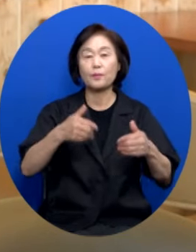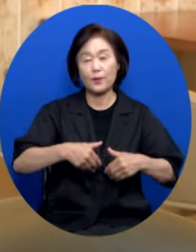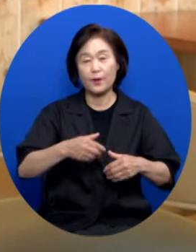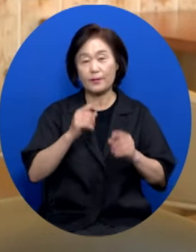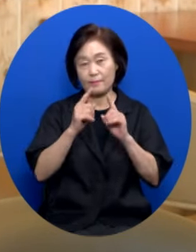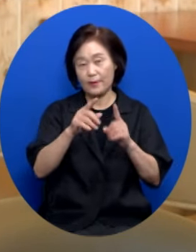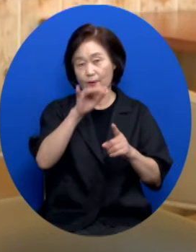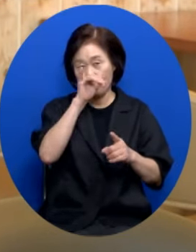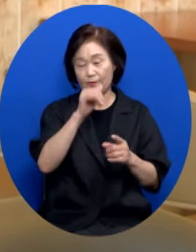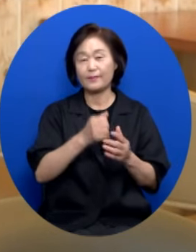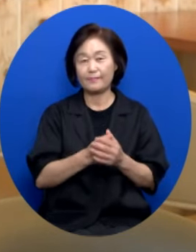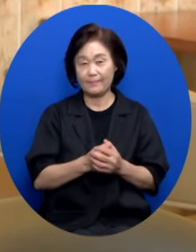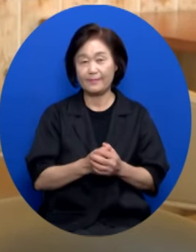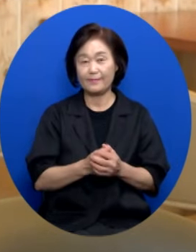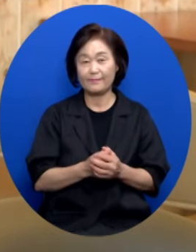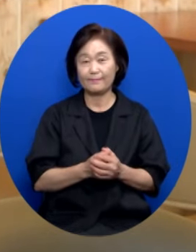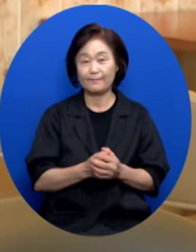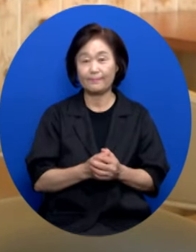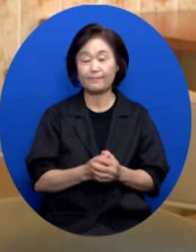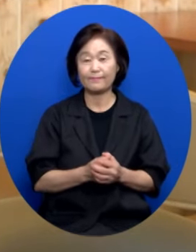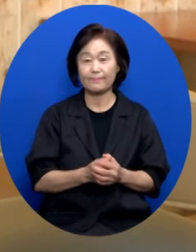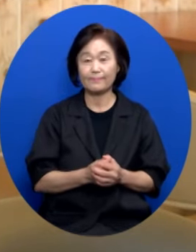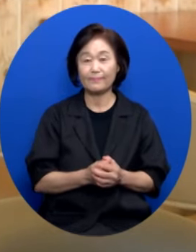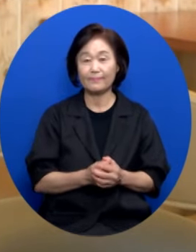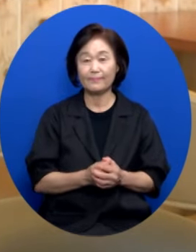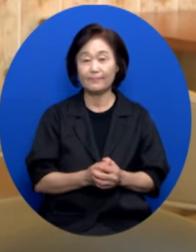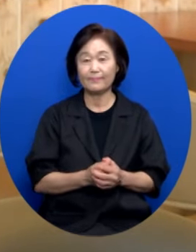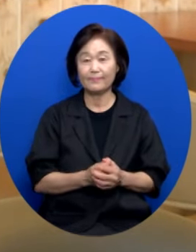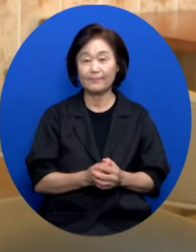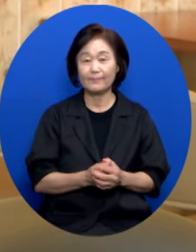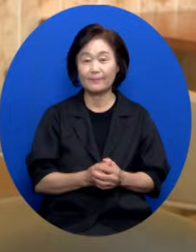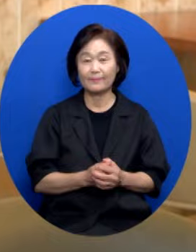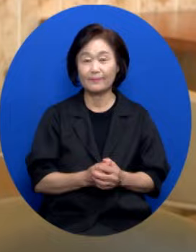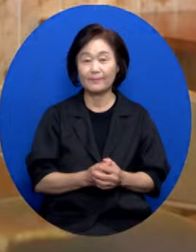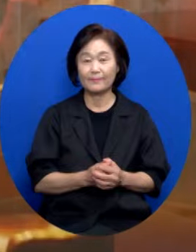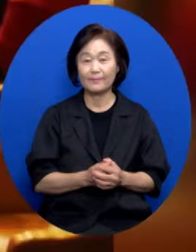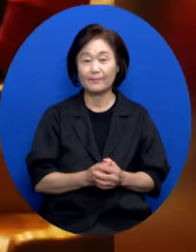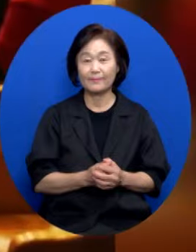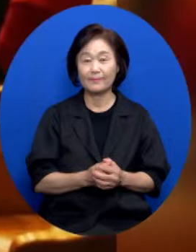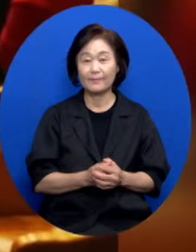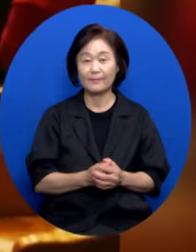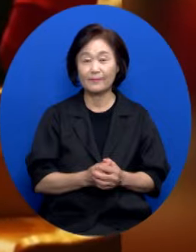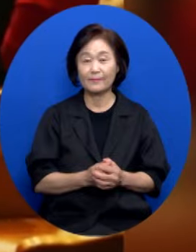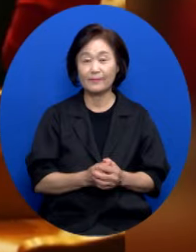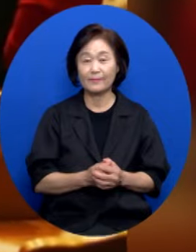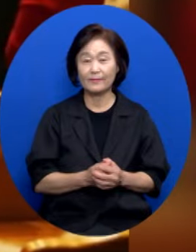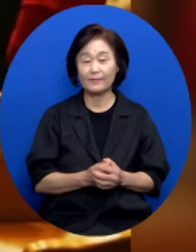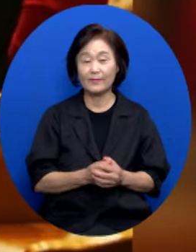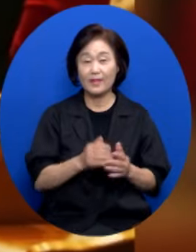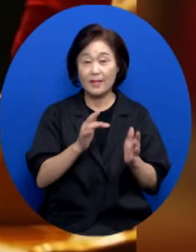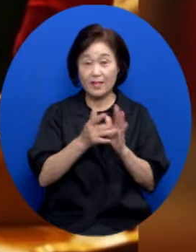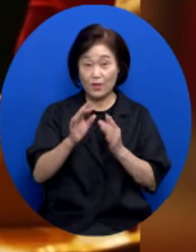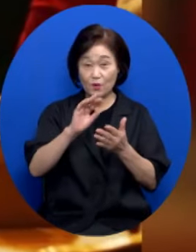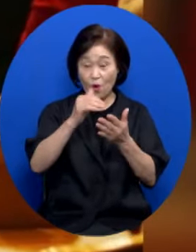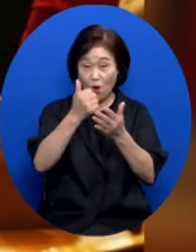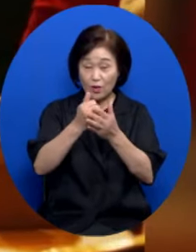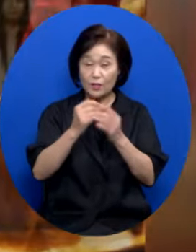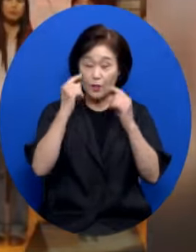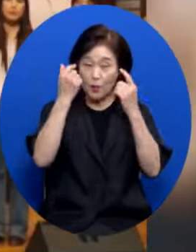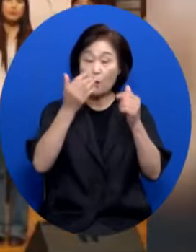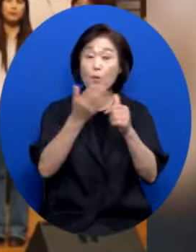이렇게 마음에 좀 다짐을 하고 있고 기도하고 있습니다. 예수 그리스도를 목자로